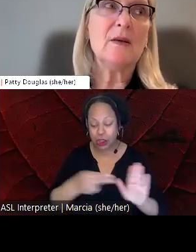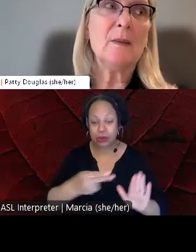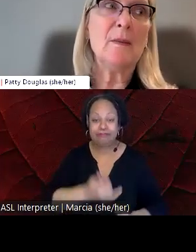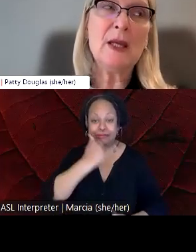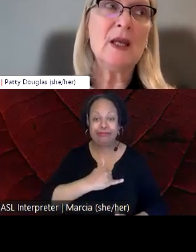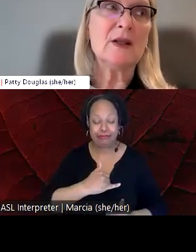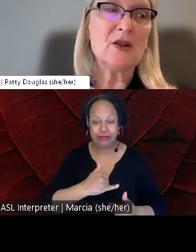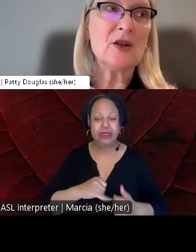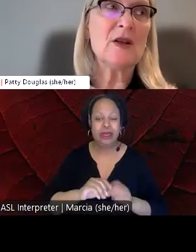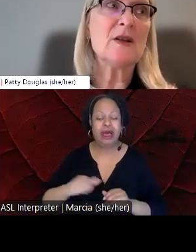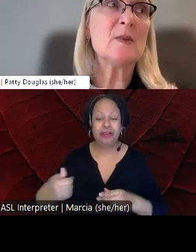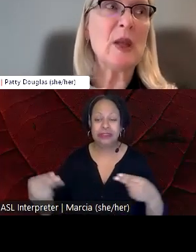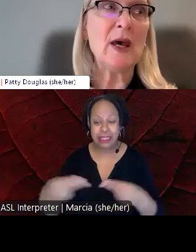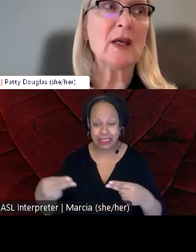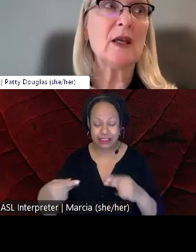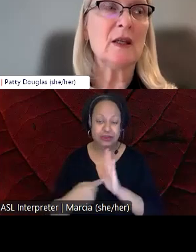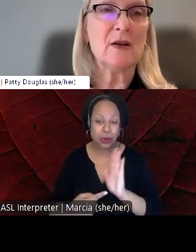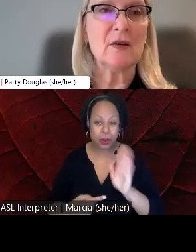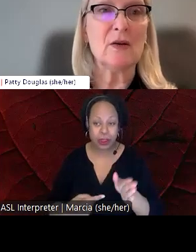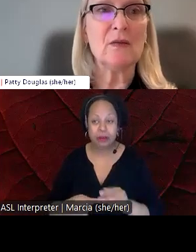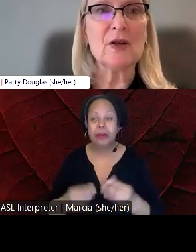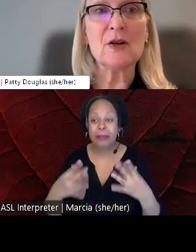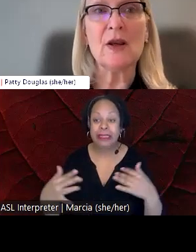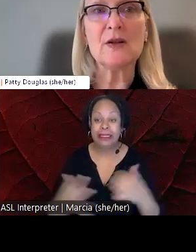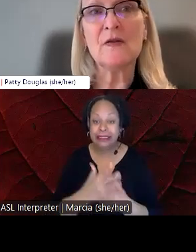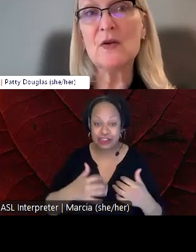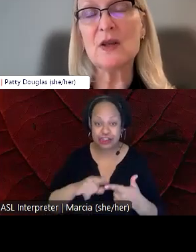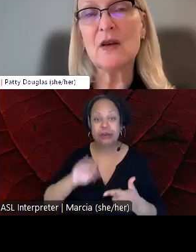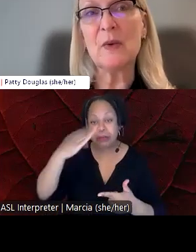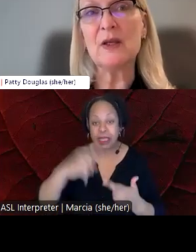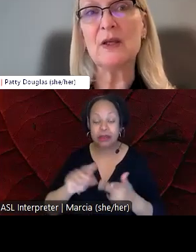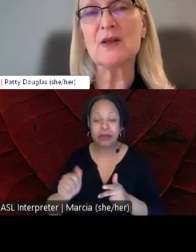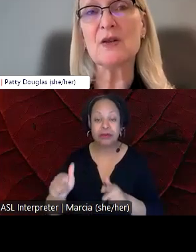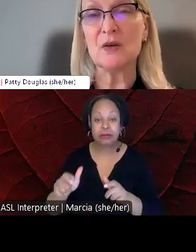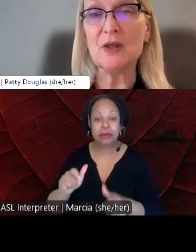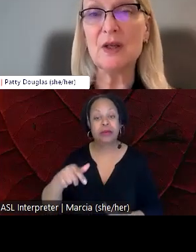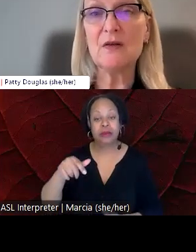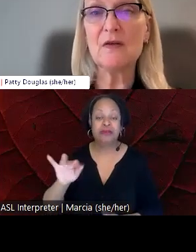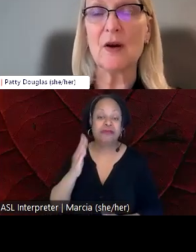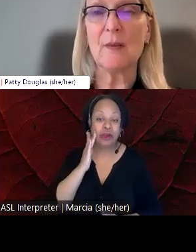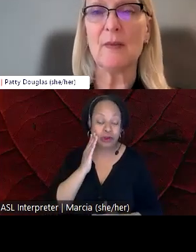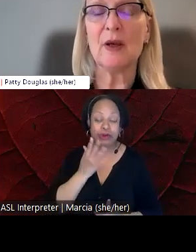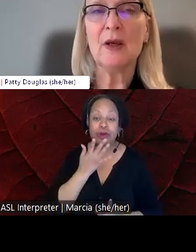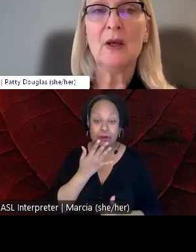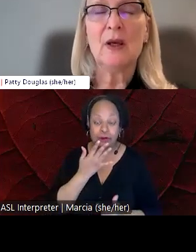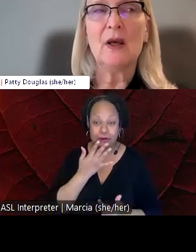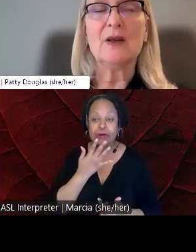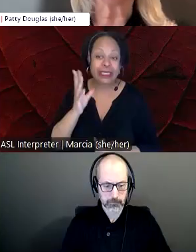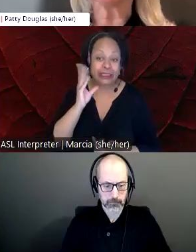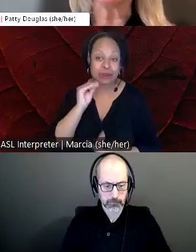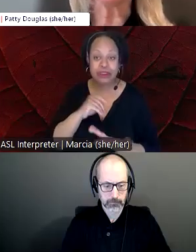dévalorise systématiquement le handicap. Le handicap. Plusieurs personnes autochtones, noires et racialisées ont été